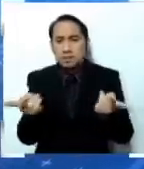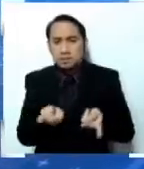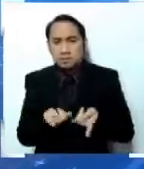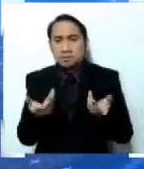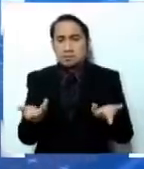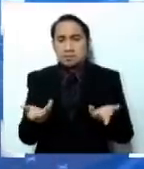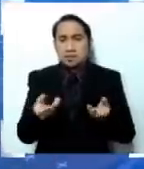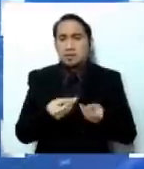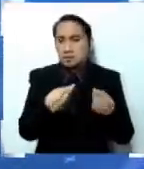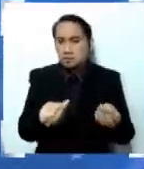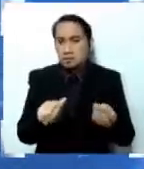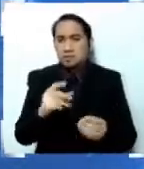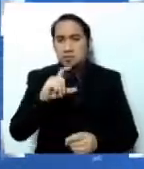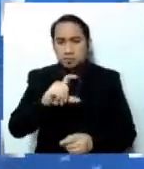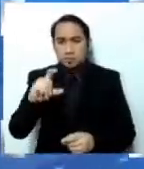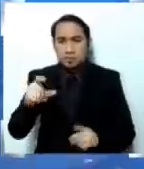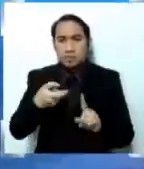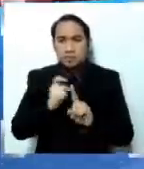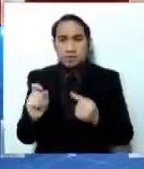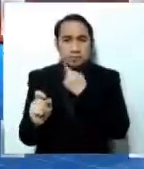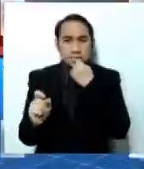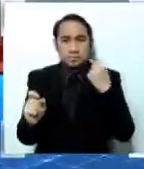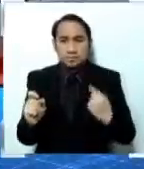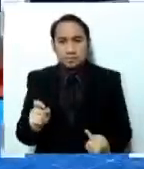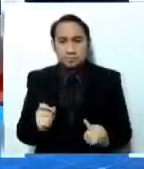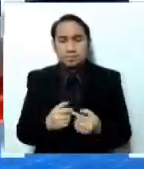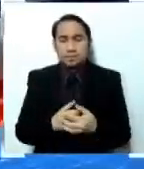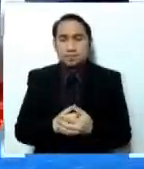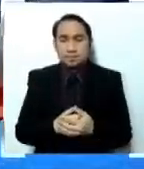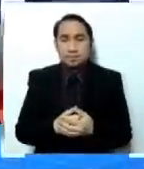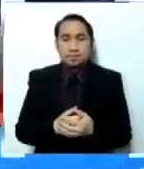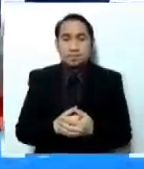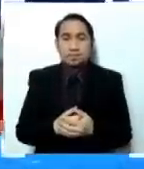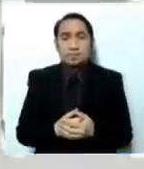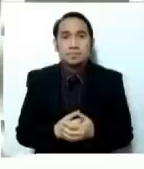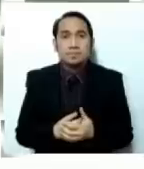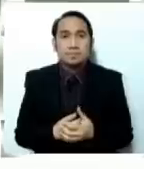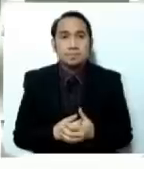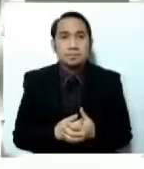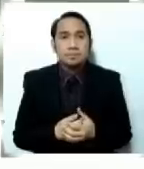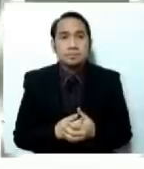Saksila, si Corinne Katibayan. Corinne?